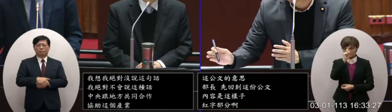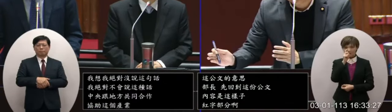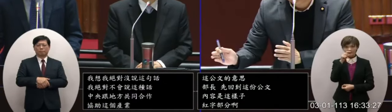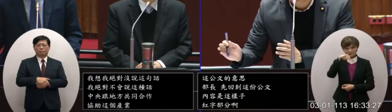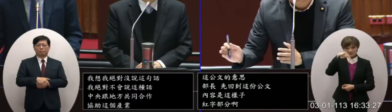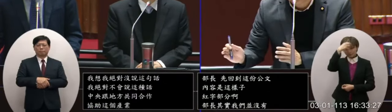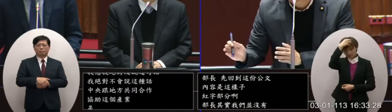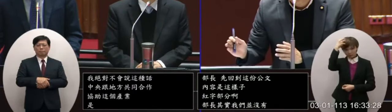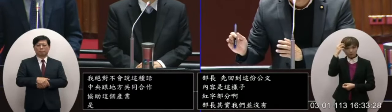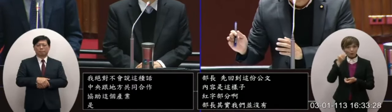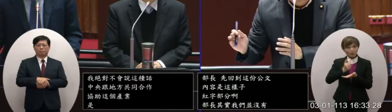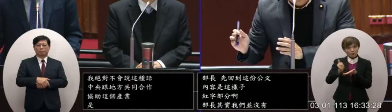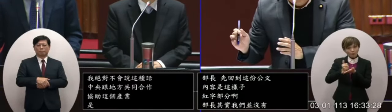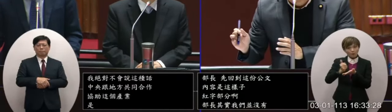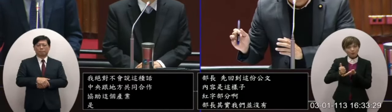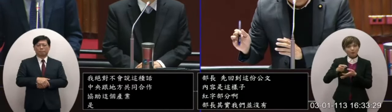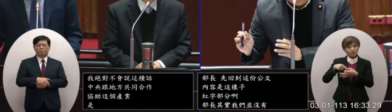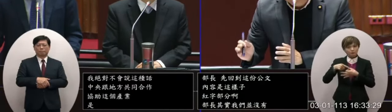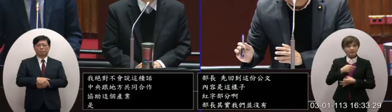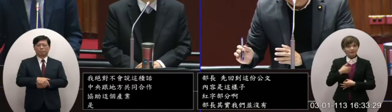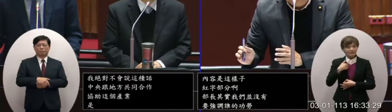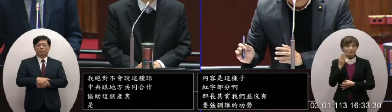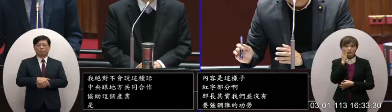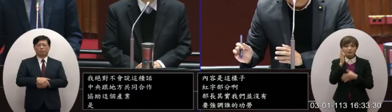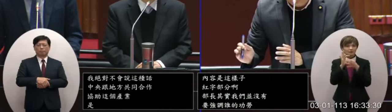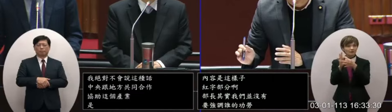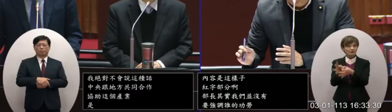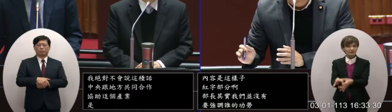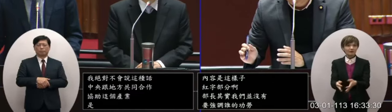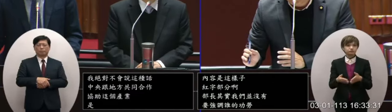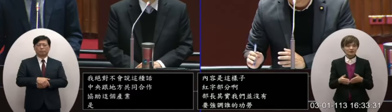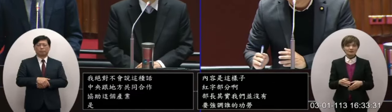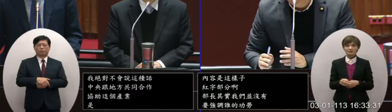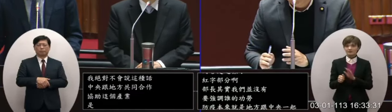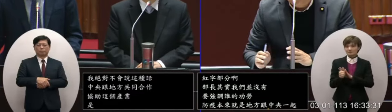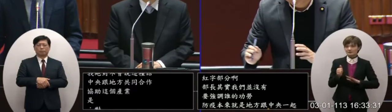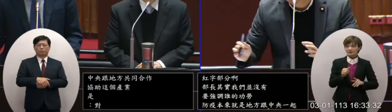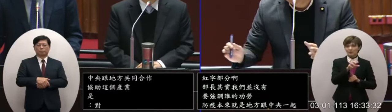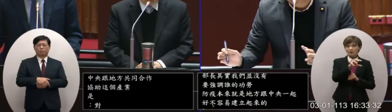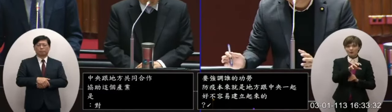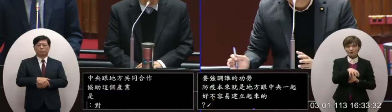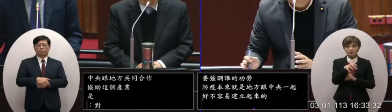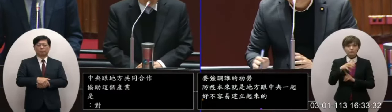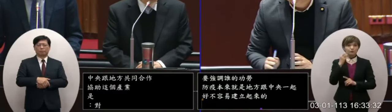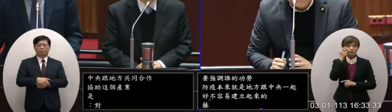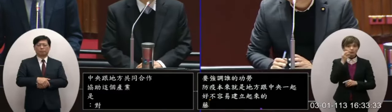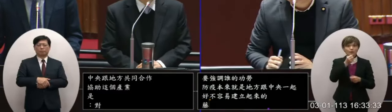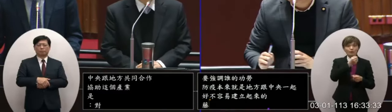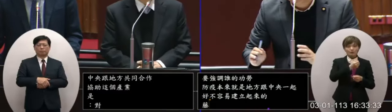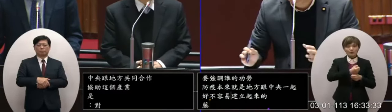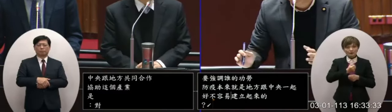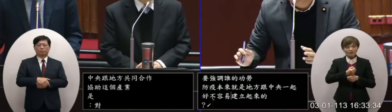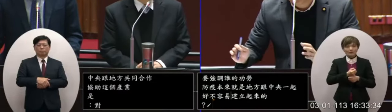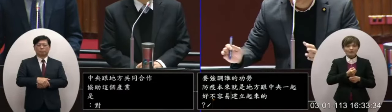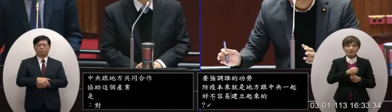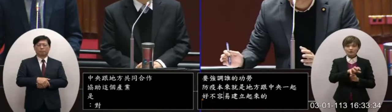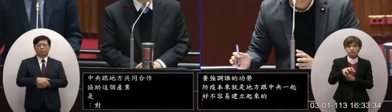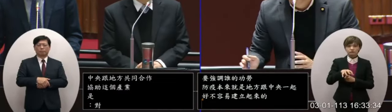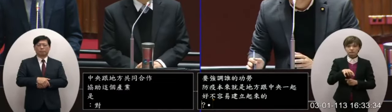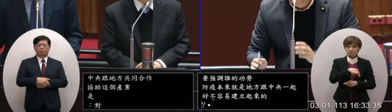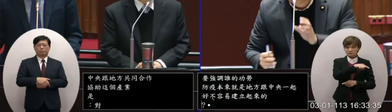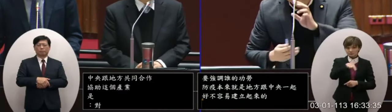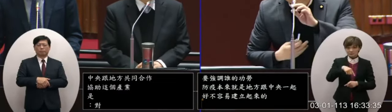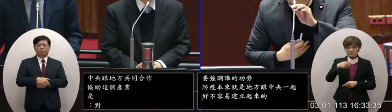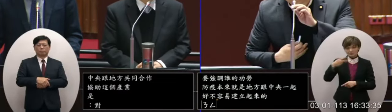发展下去，因为它。影响的不只是果农，还有很多的资产业者，甚至这些帮农的农